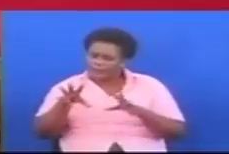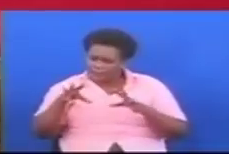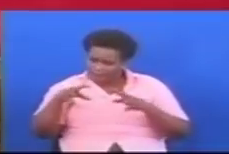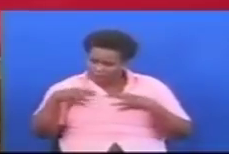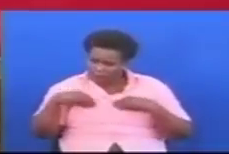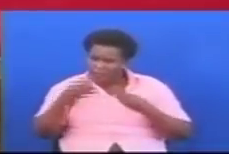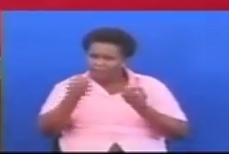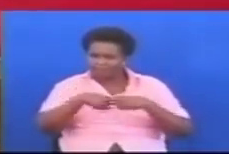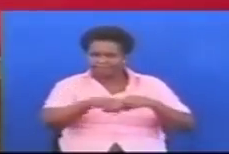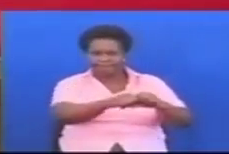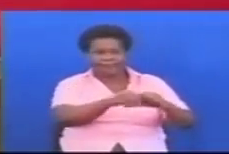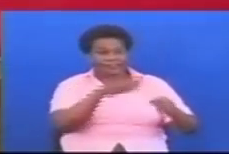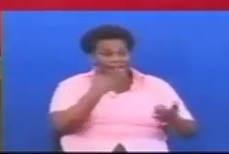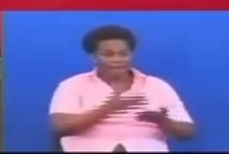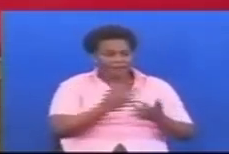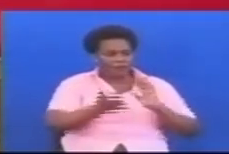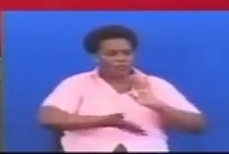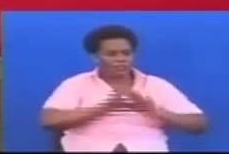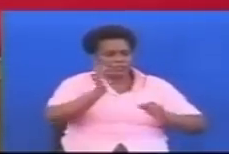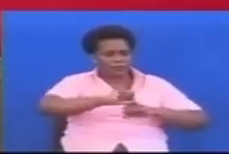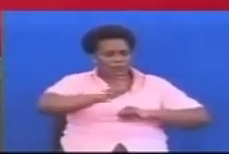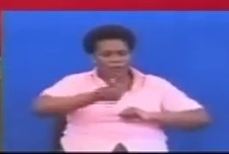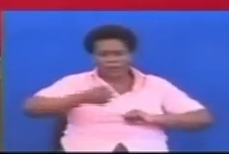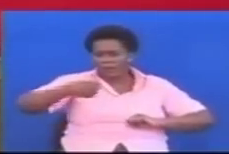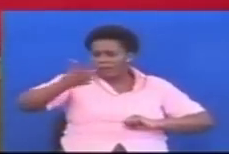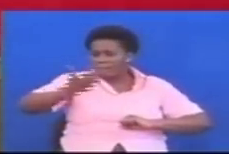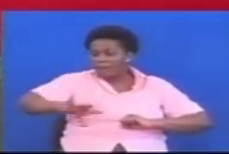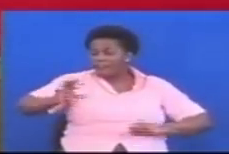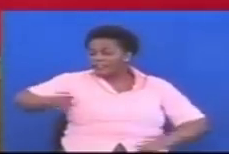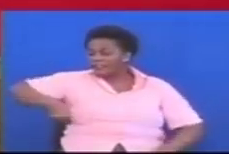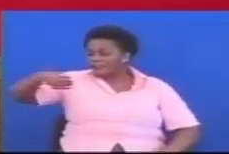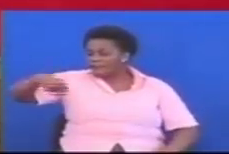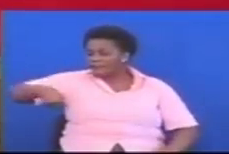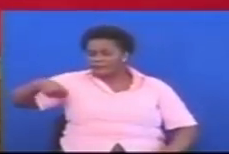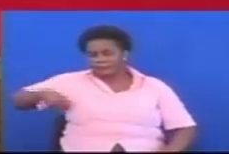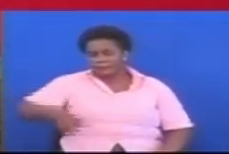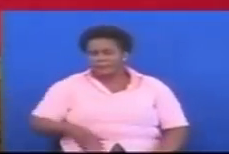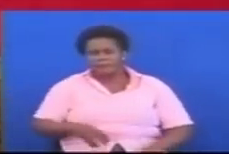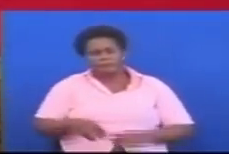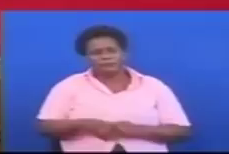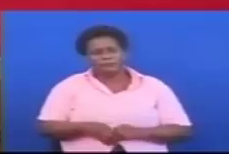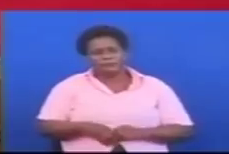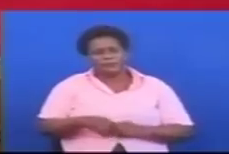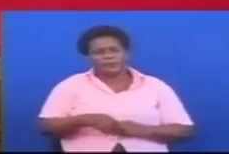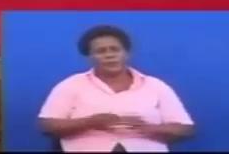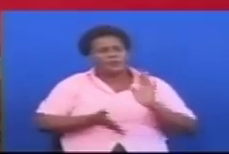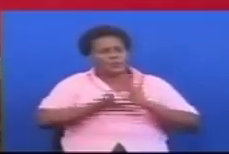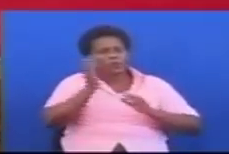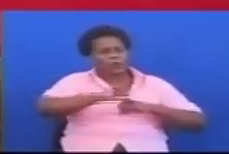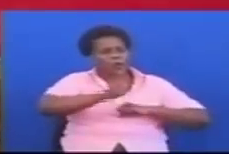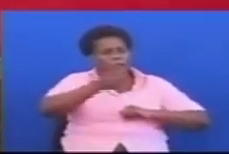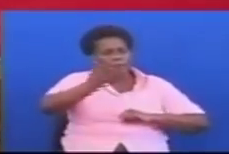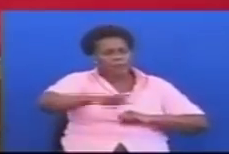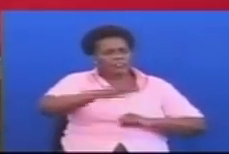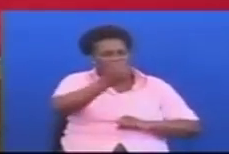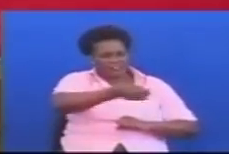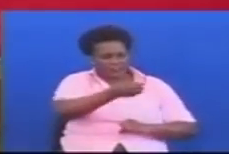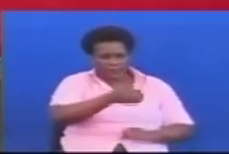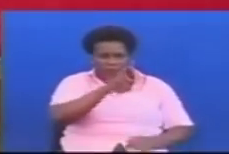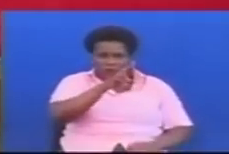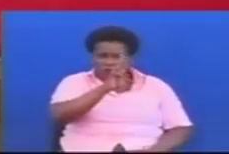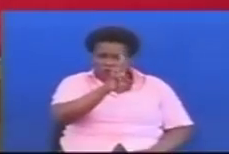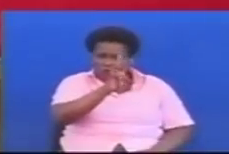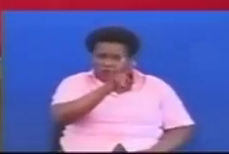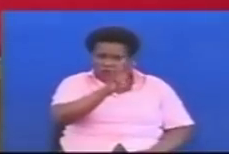na uanzishaji wa wakala wa maji vijijini RUWASA, pamoja na kukamilika kwa taratibu zote za upatikanaji wa fedha za mkopo